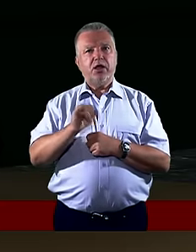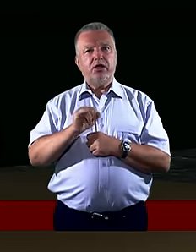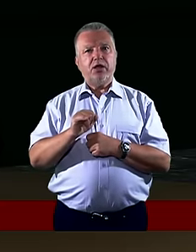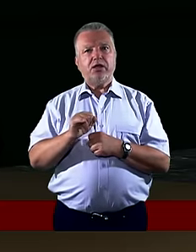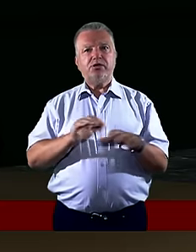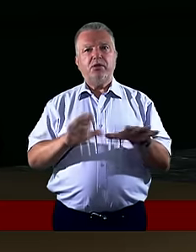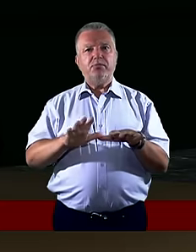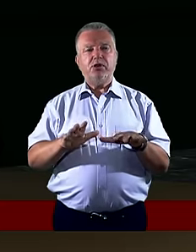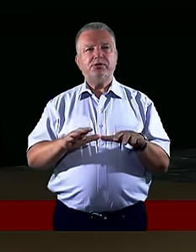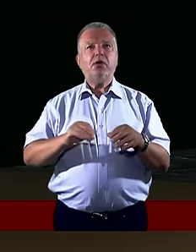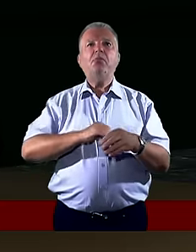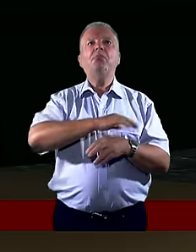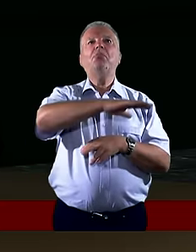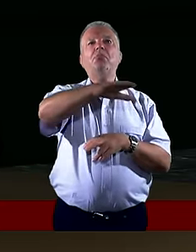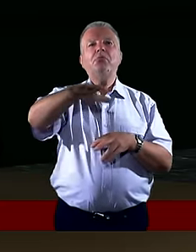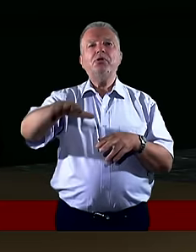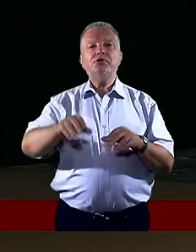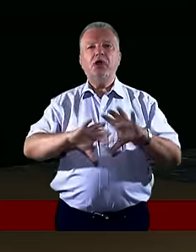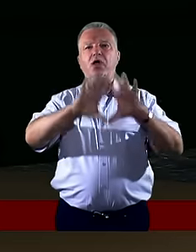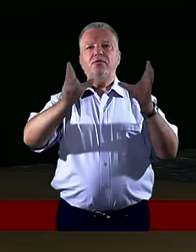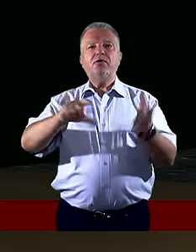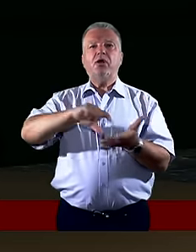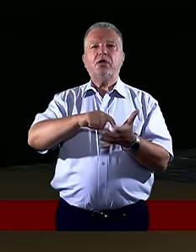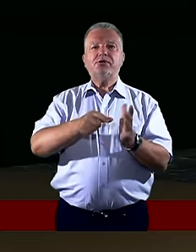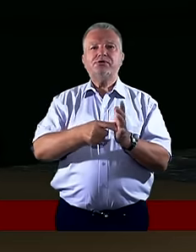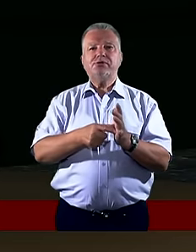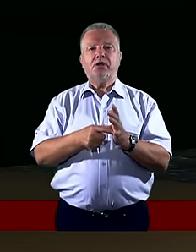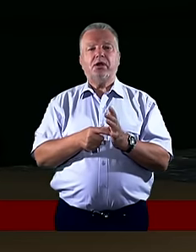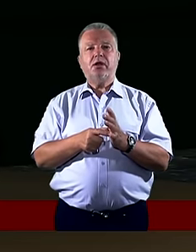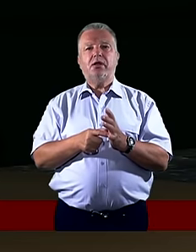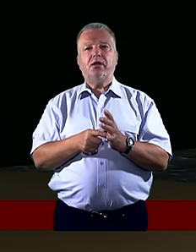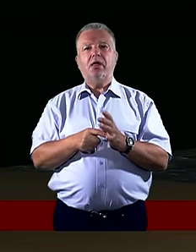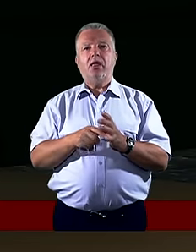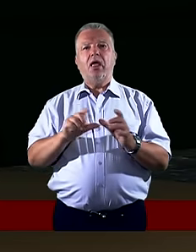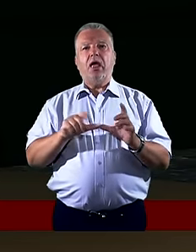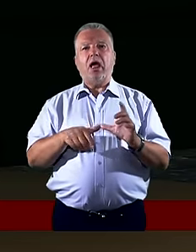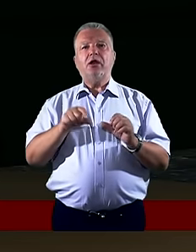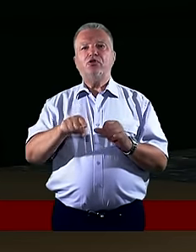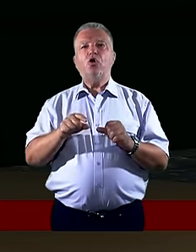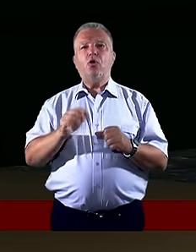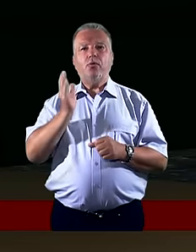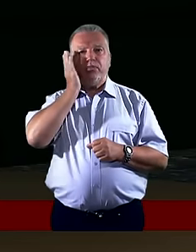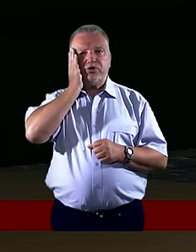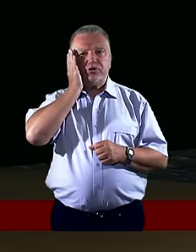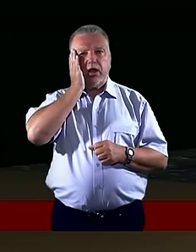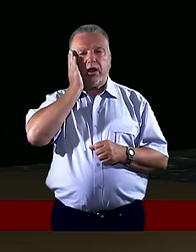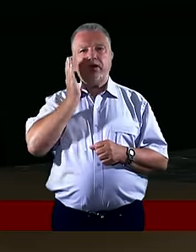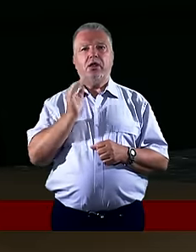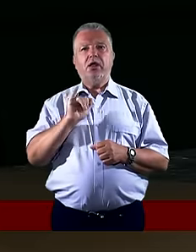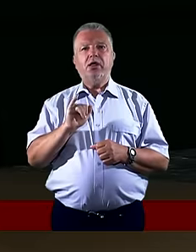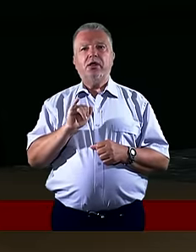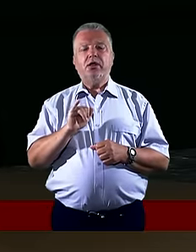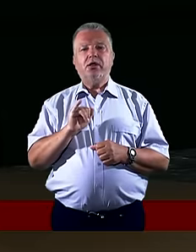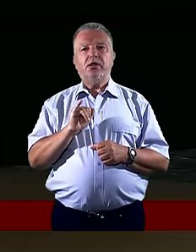Nawet nie tak dobrym jest jakieś miejsce publiczne, jakaś wielka sala, wielkie pomieszczenie, ale to